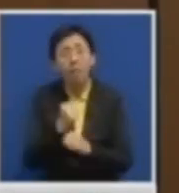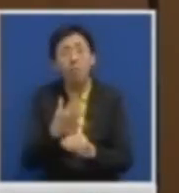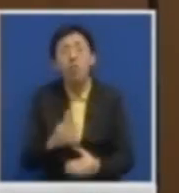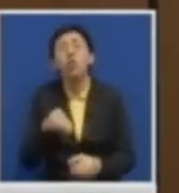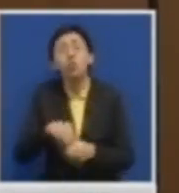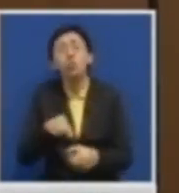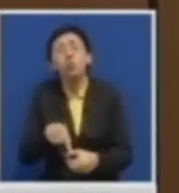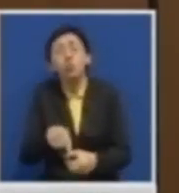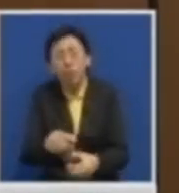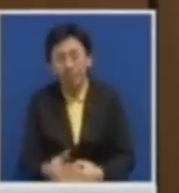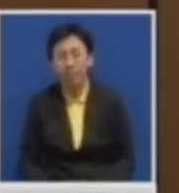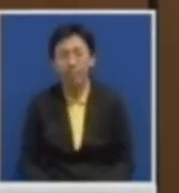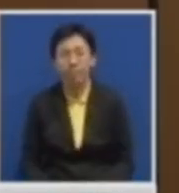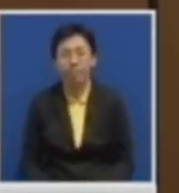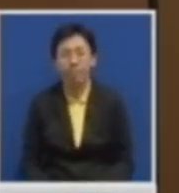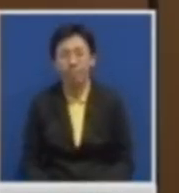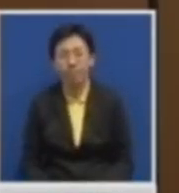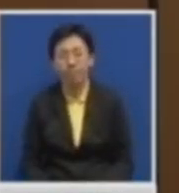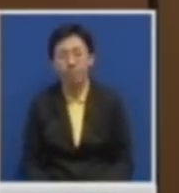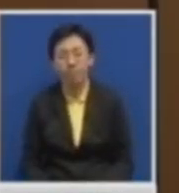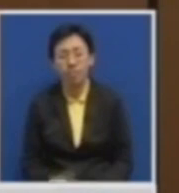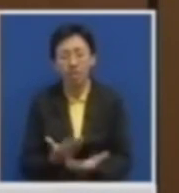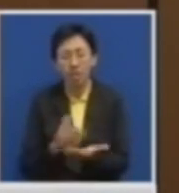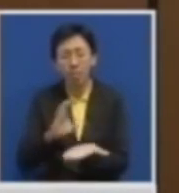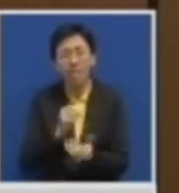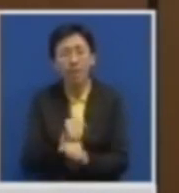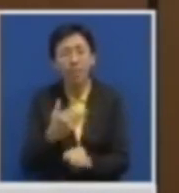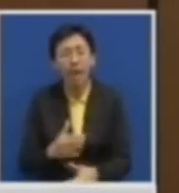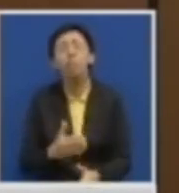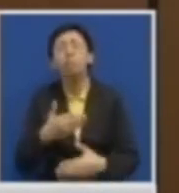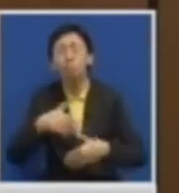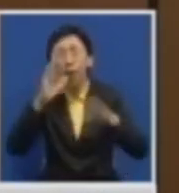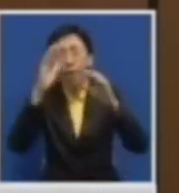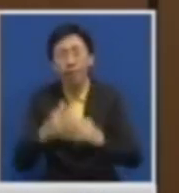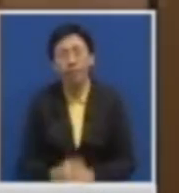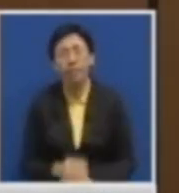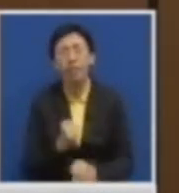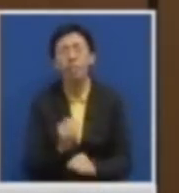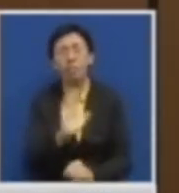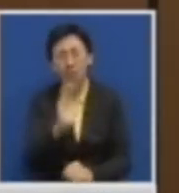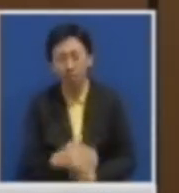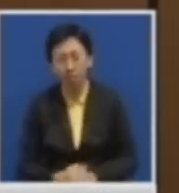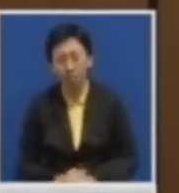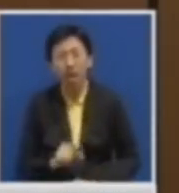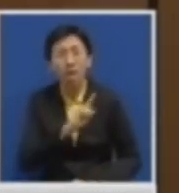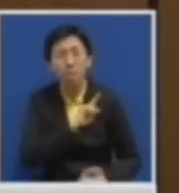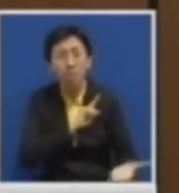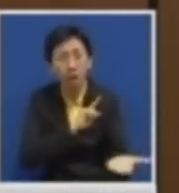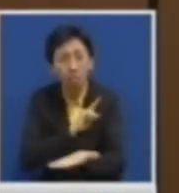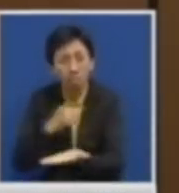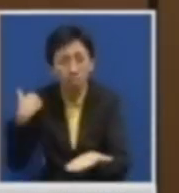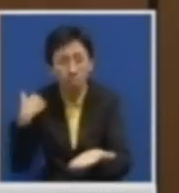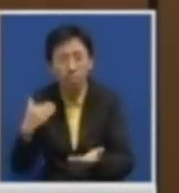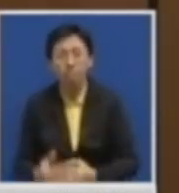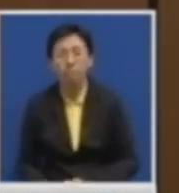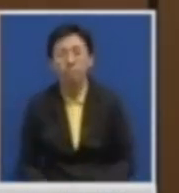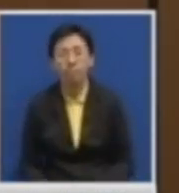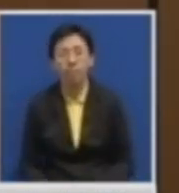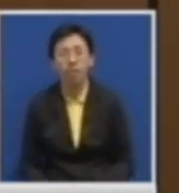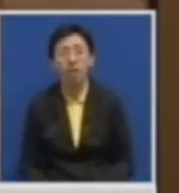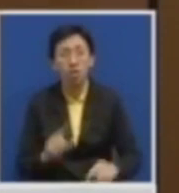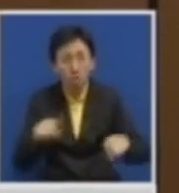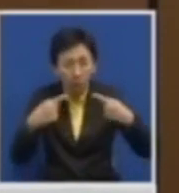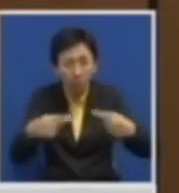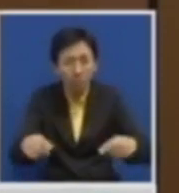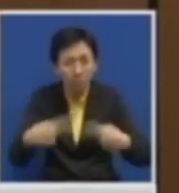อยู่กันแบบนี้แหละครับงบประมาณทำไม่ได้ก็ไม่ต้องทำรับผิดชอบกันหรือเปล่าตอบม